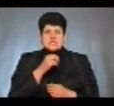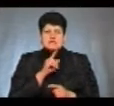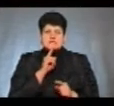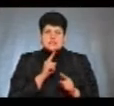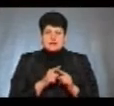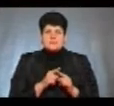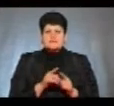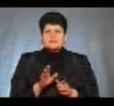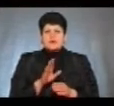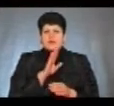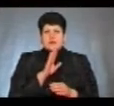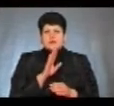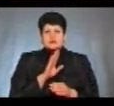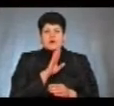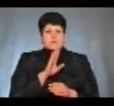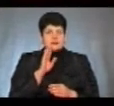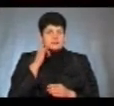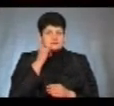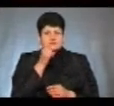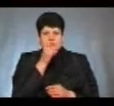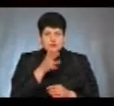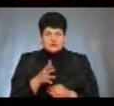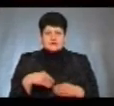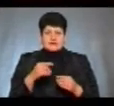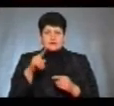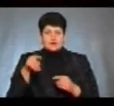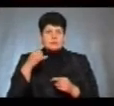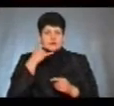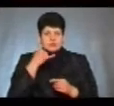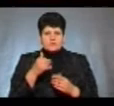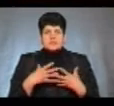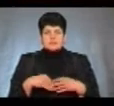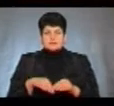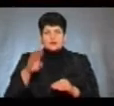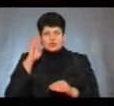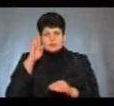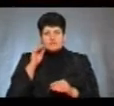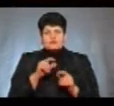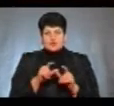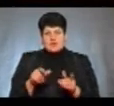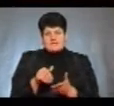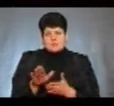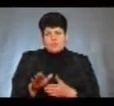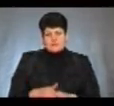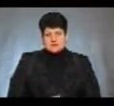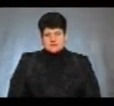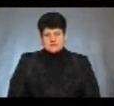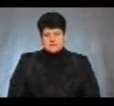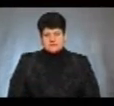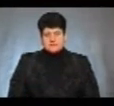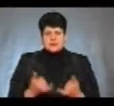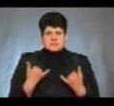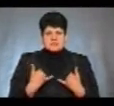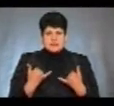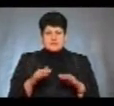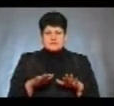матері загиблого вчителі кажуть, додзвонитися не можуть. Надати нам номер телефону і адресу сім'ї хлопчика у школі відмовились. Ми зараз на місці,